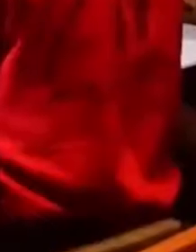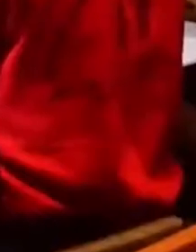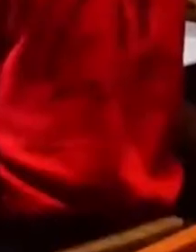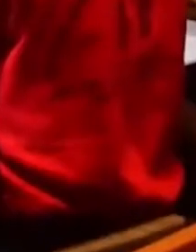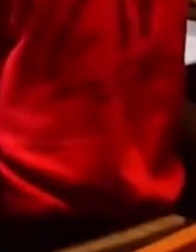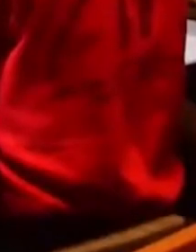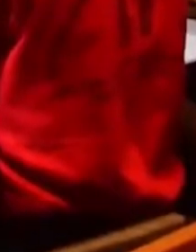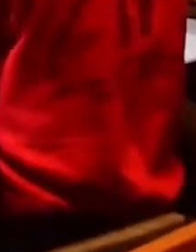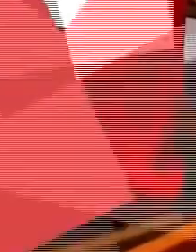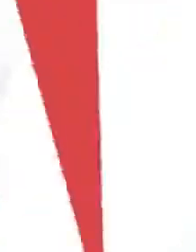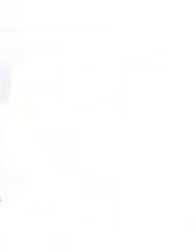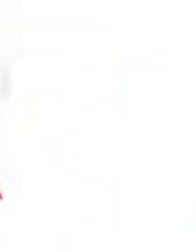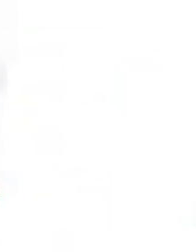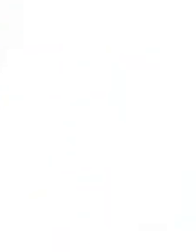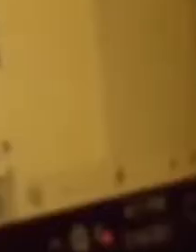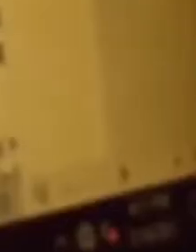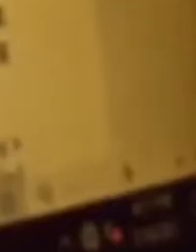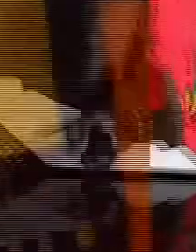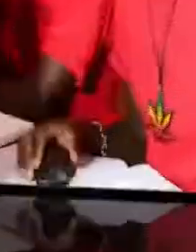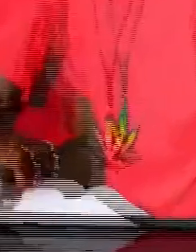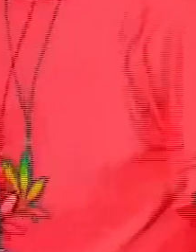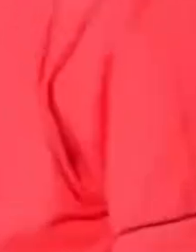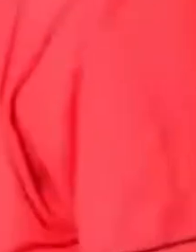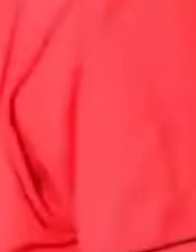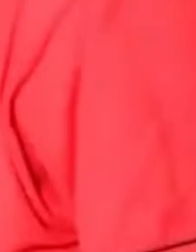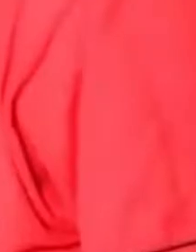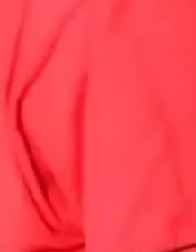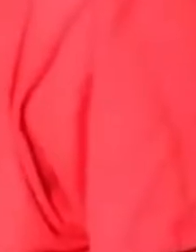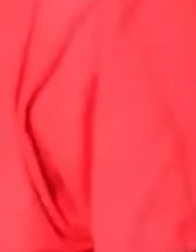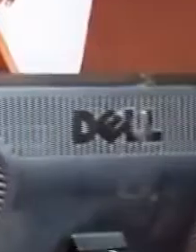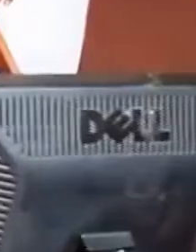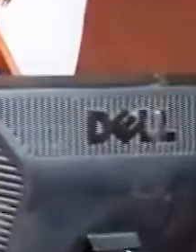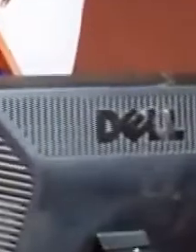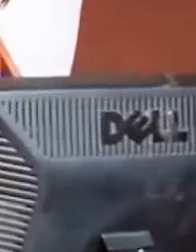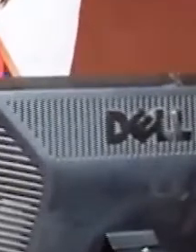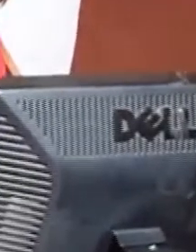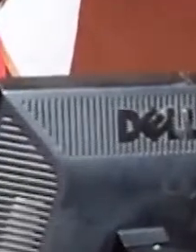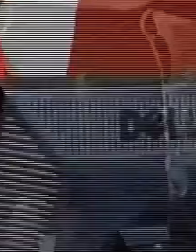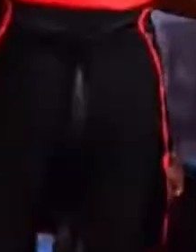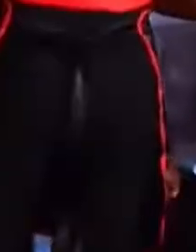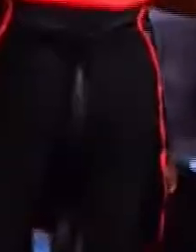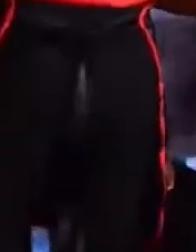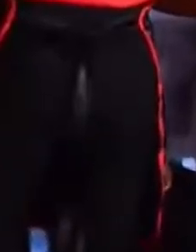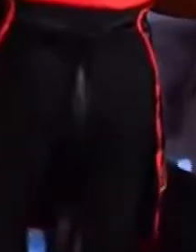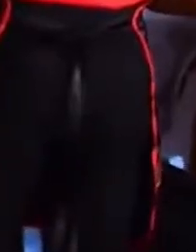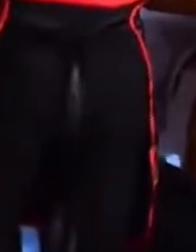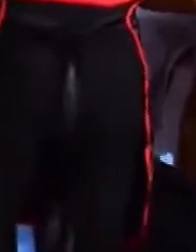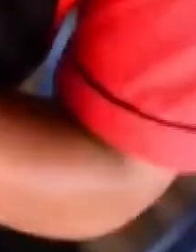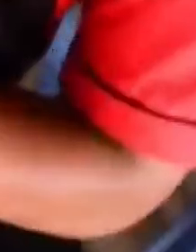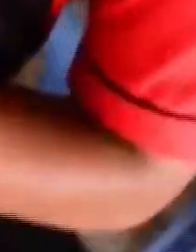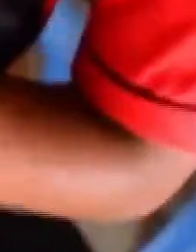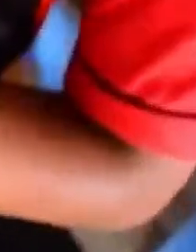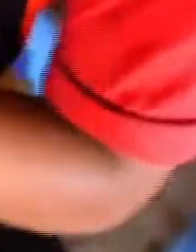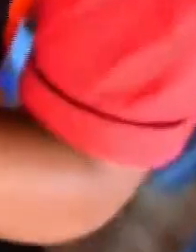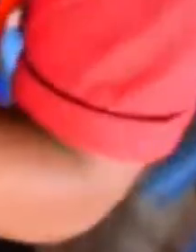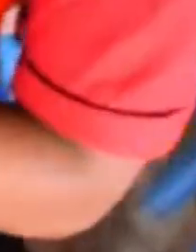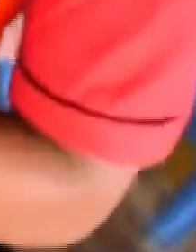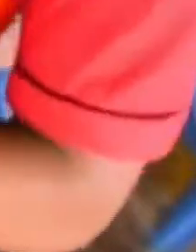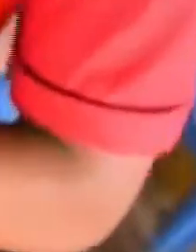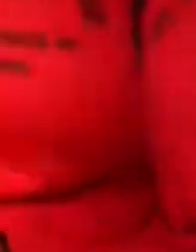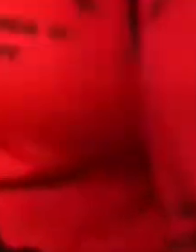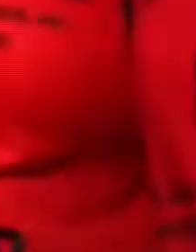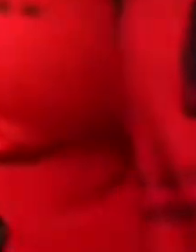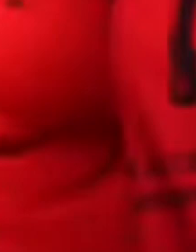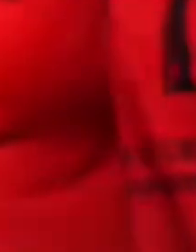malipo ya polepole, na baada ya mwanafunzi kumaliza huwa tunamtafutia kazi papo hapo. Fanya hima ujiandikishe sasa, ambapo